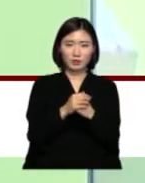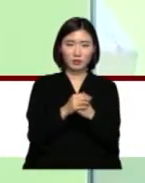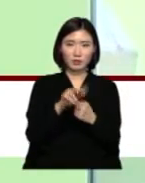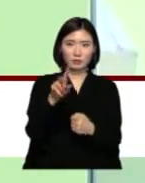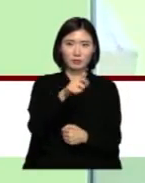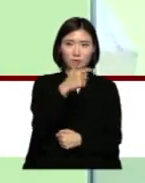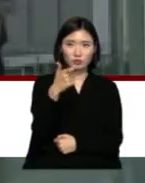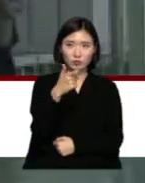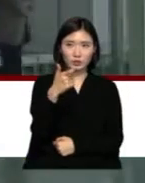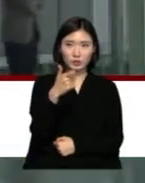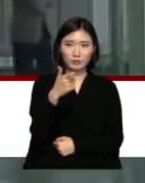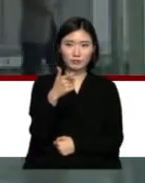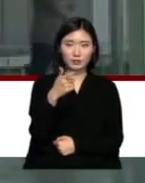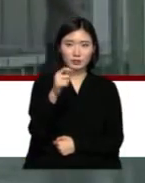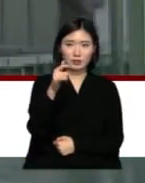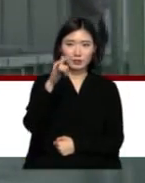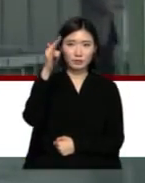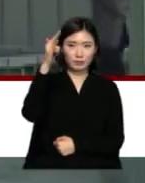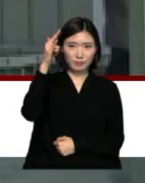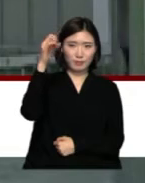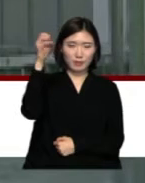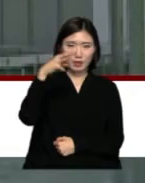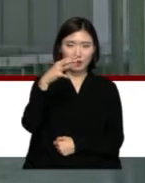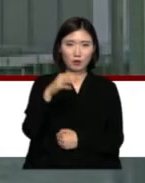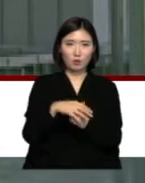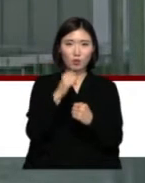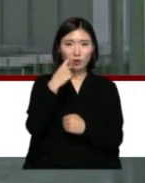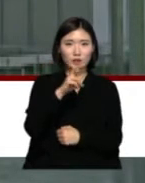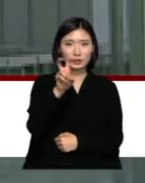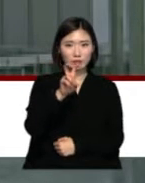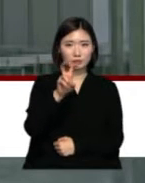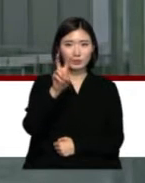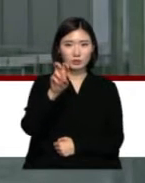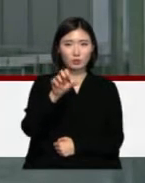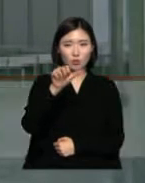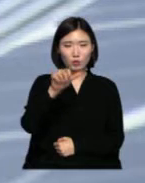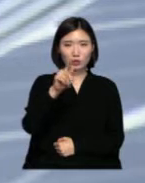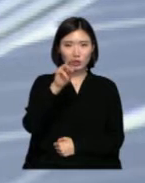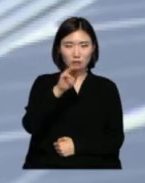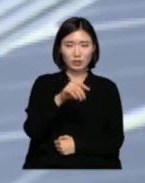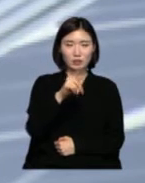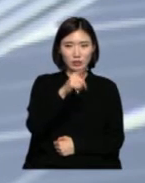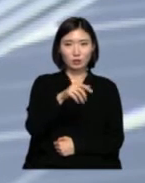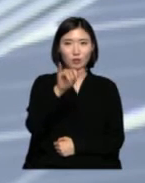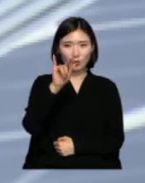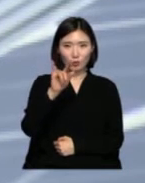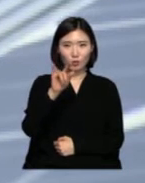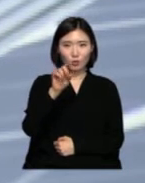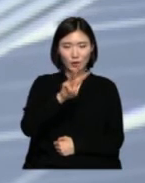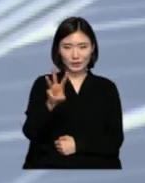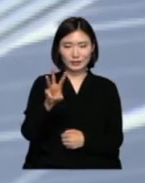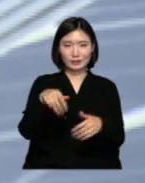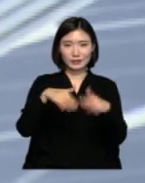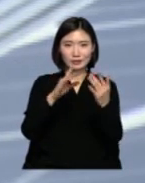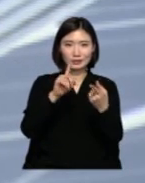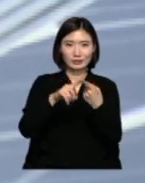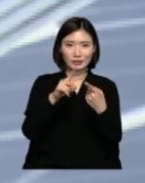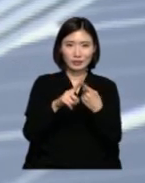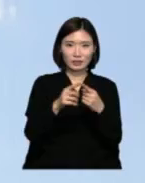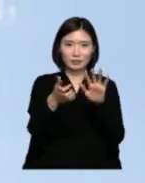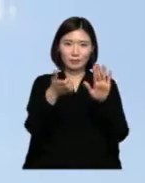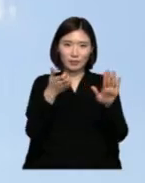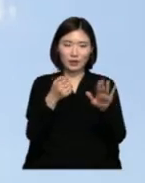265 특급 미니 태양광 의 경우 월 20 에서 25km 의 전기를 생산하는데 이는 양문형냉장고